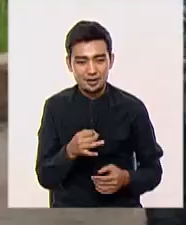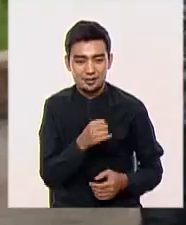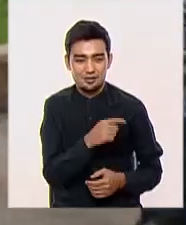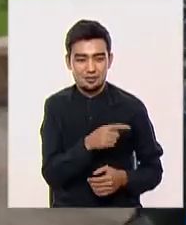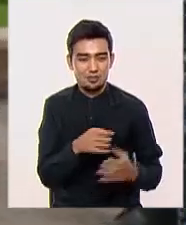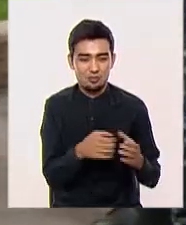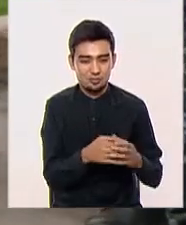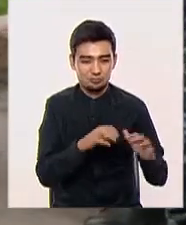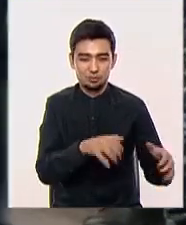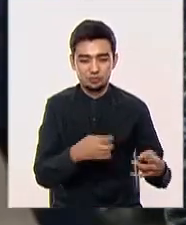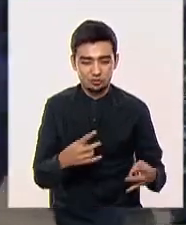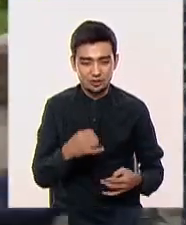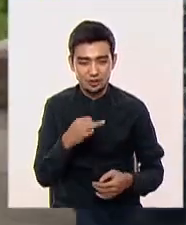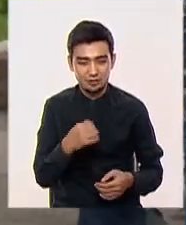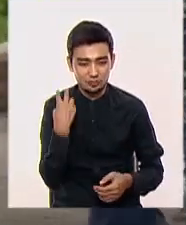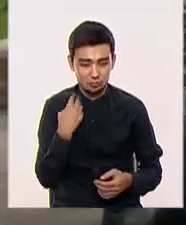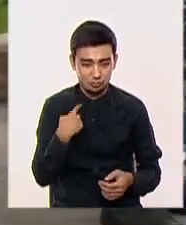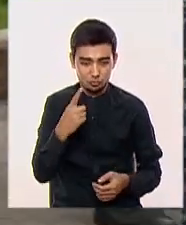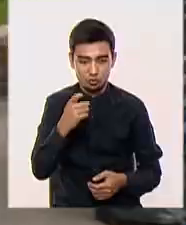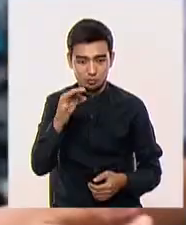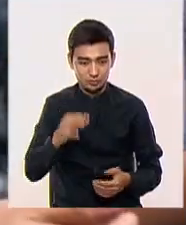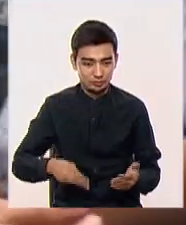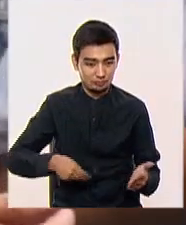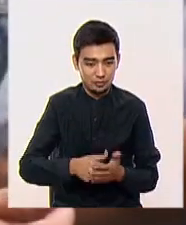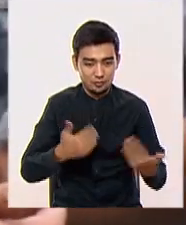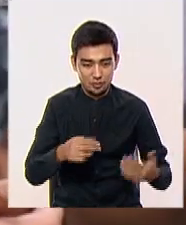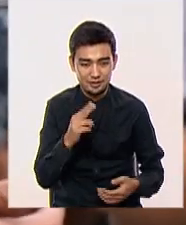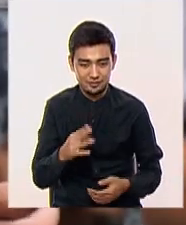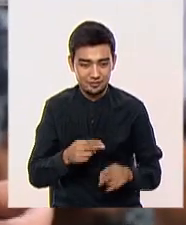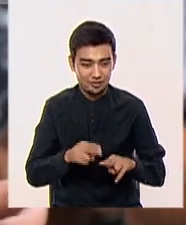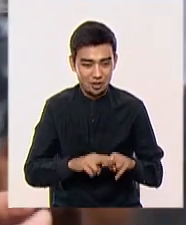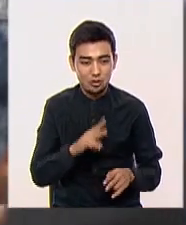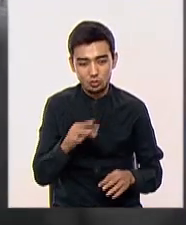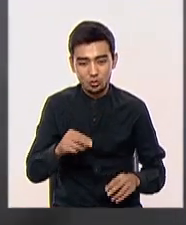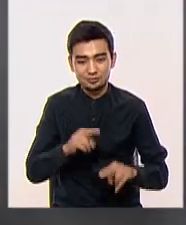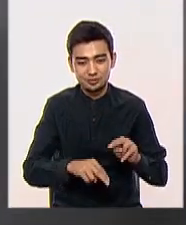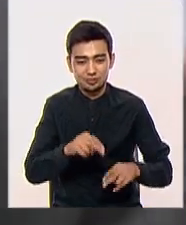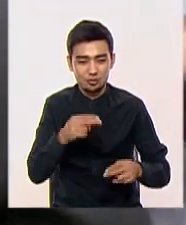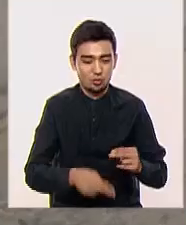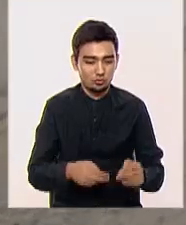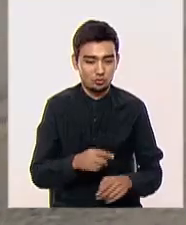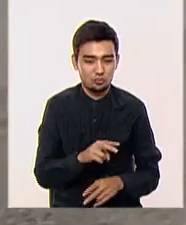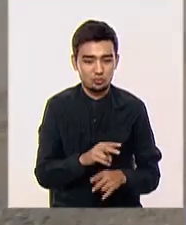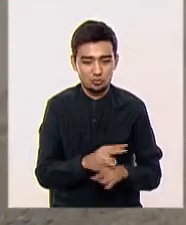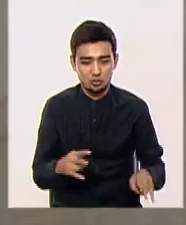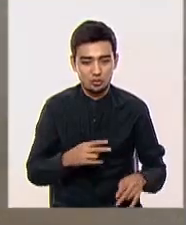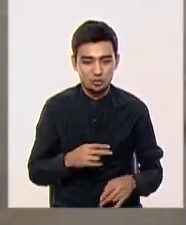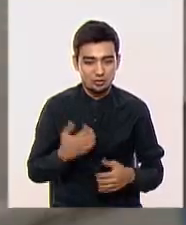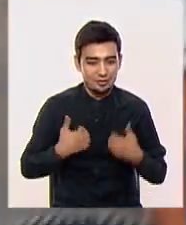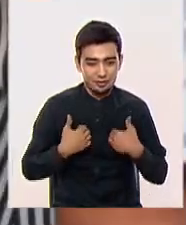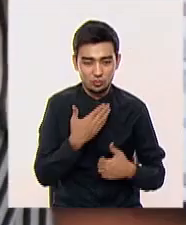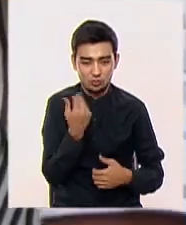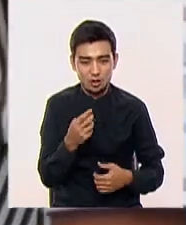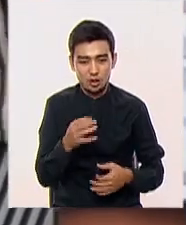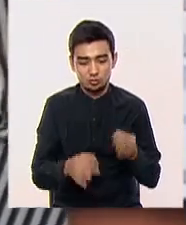По словам дольщиков, они оплатили 100% за обещанные квартиры. Но завершать строительство никто не торопится. А иски лежат в суде